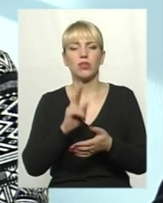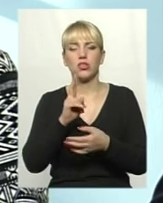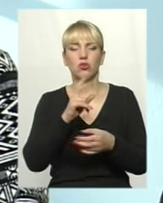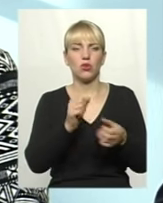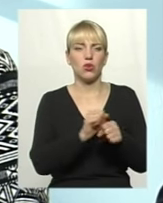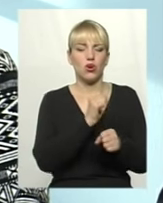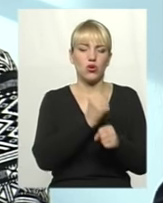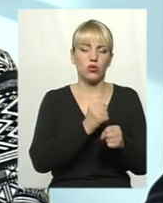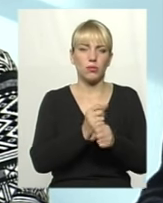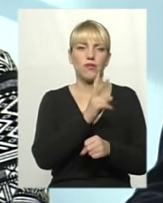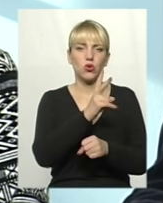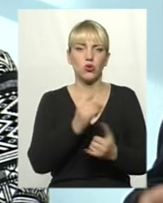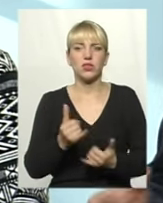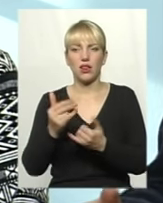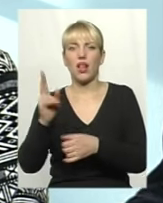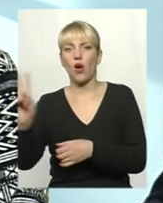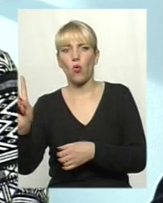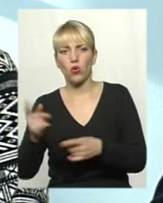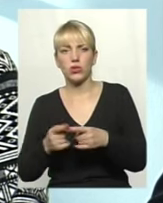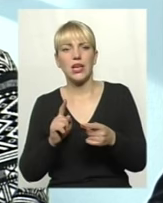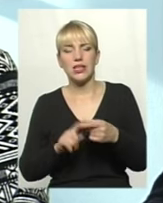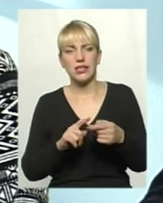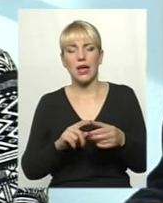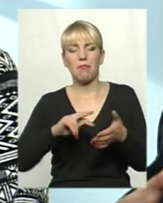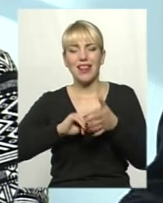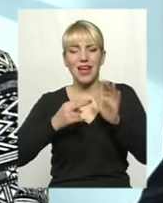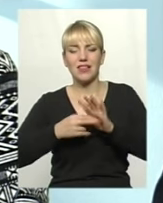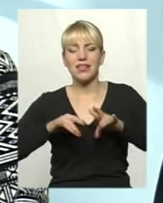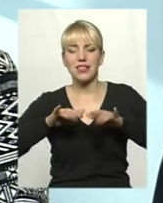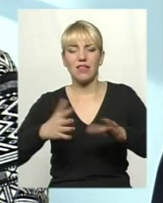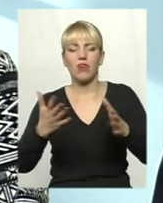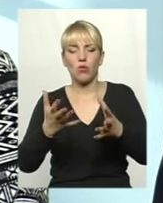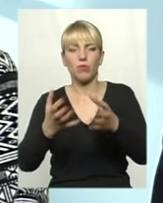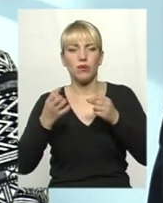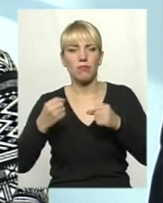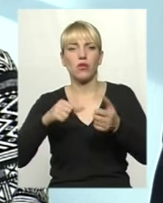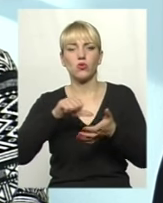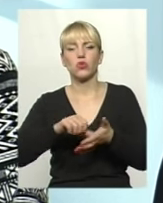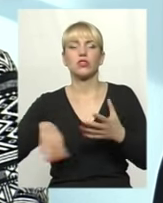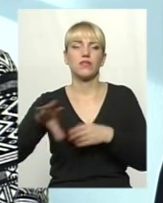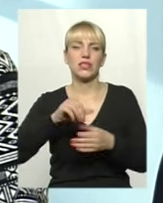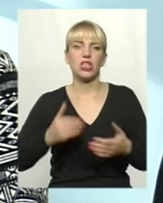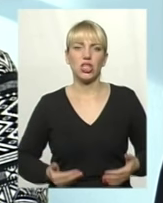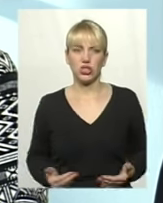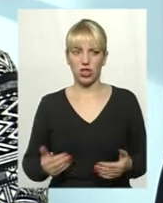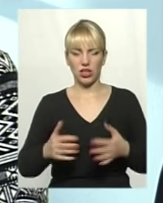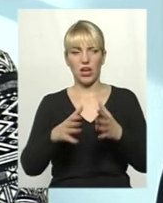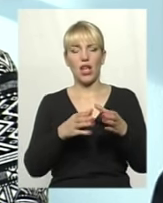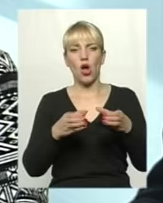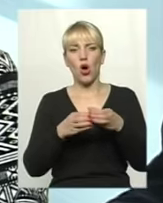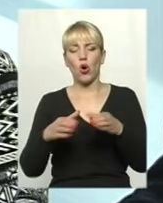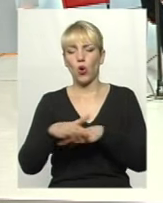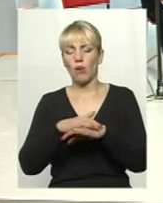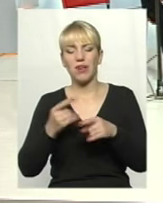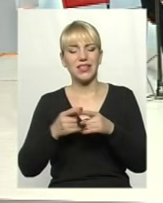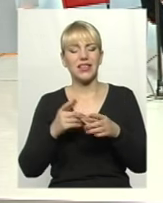когось. Стратегія – це план дій, в якому приймають участь всі жителі громади. Іначе він є неефективним. Це